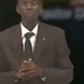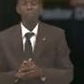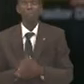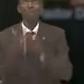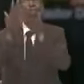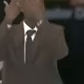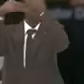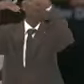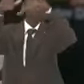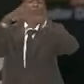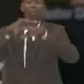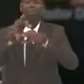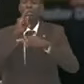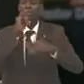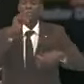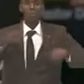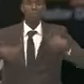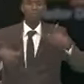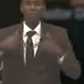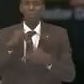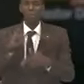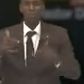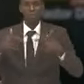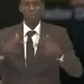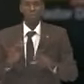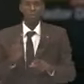le ciel s'est réjoui